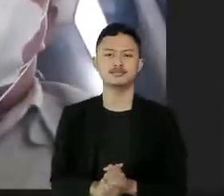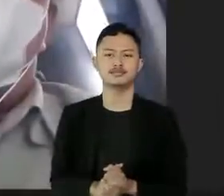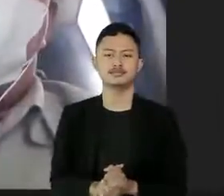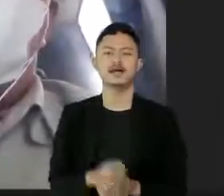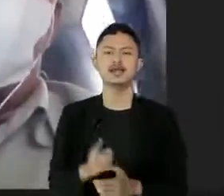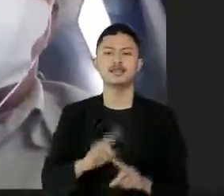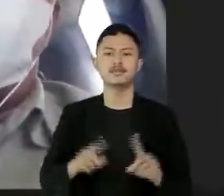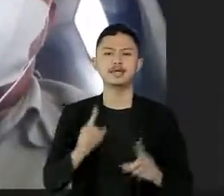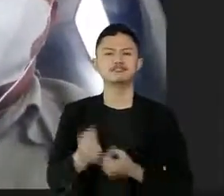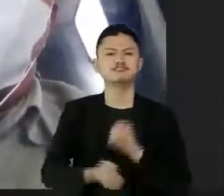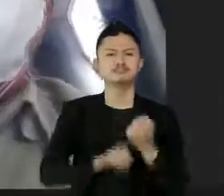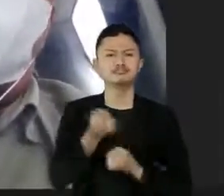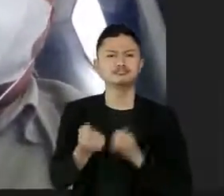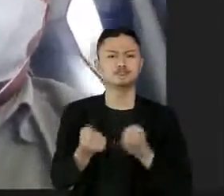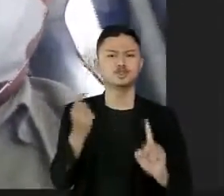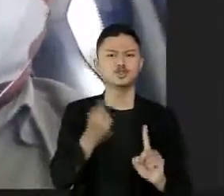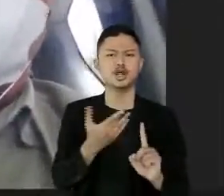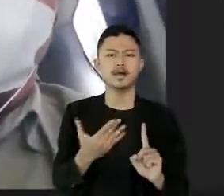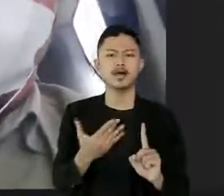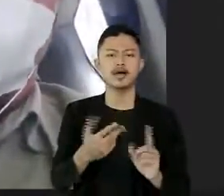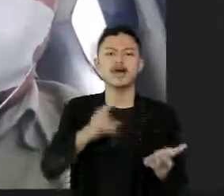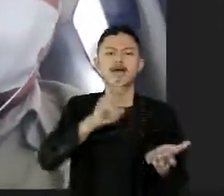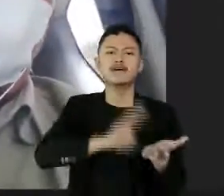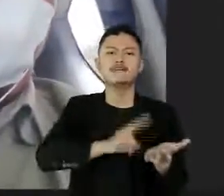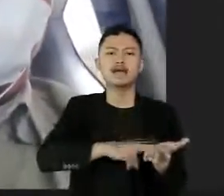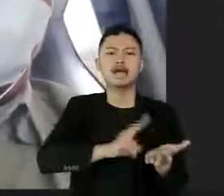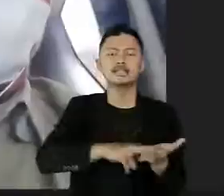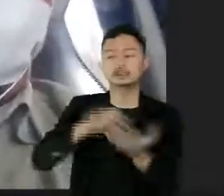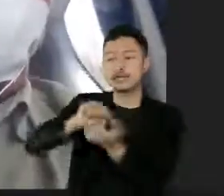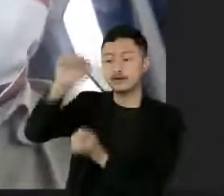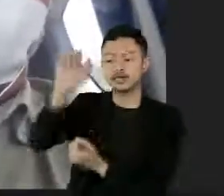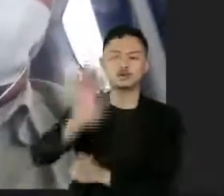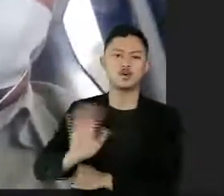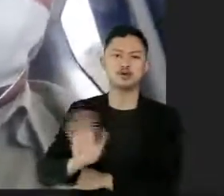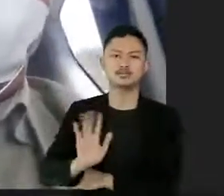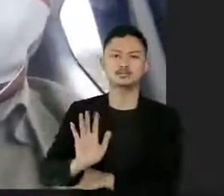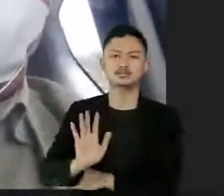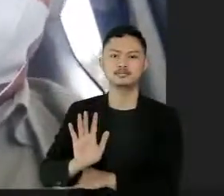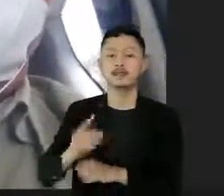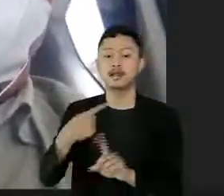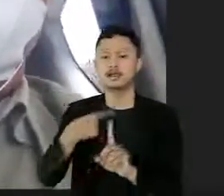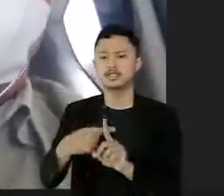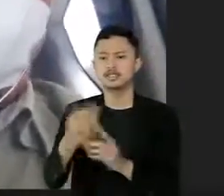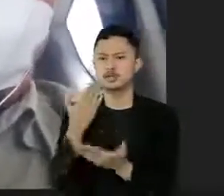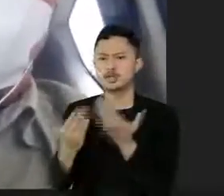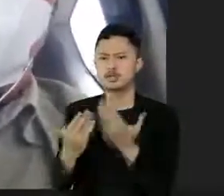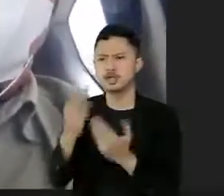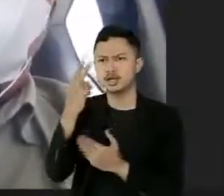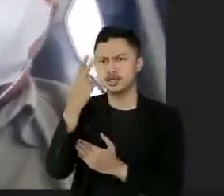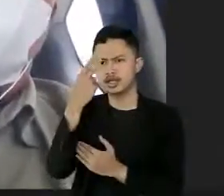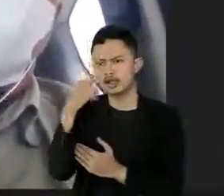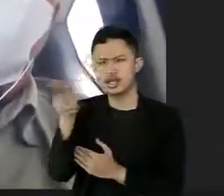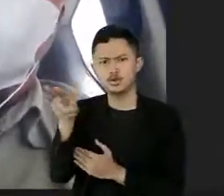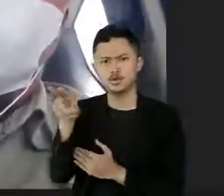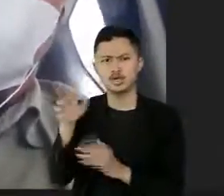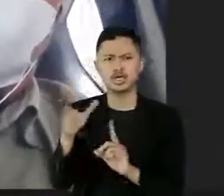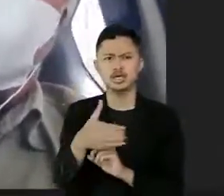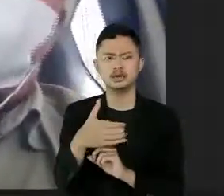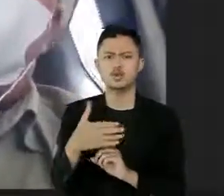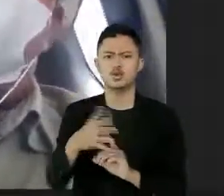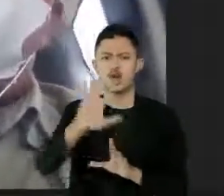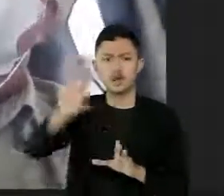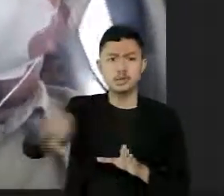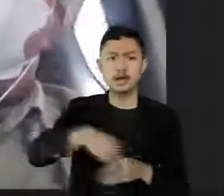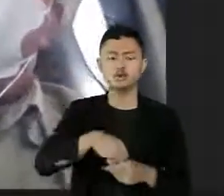yang kita lakukan adalah verifikasi, bukan sertifikasi. Apalagi mau masuk peduli lindungi ini, jadi ceritanya dipanjang nanti kalau begitu. Karena kalau